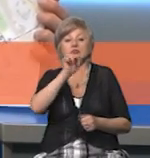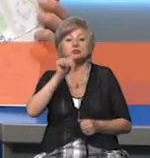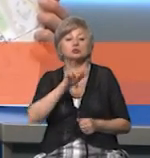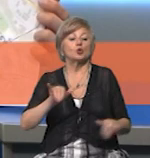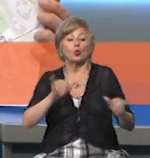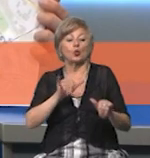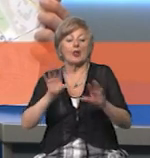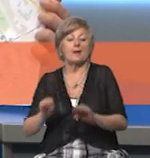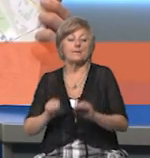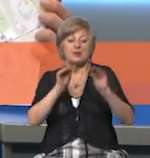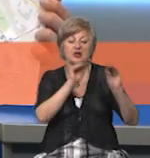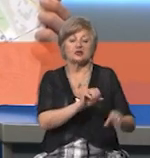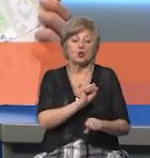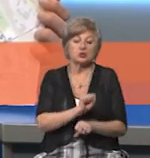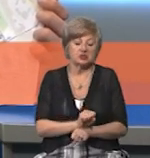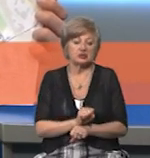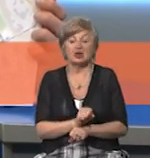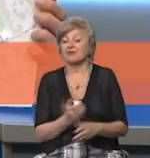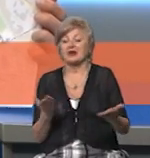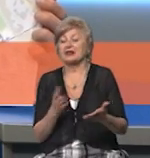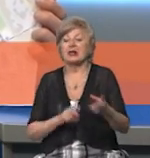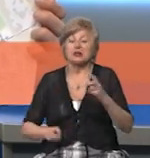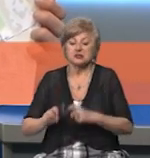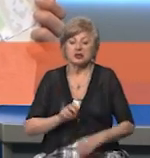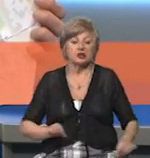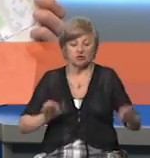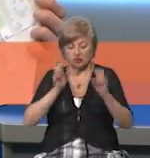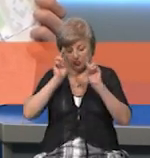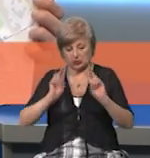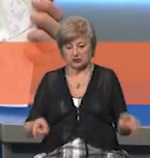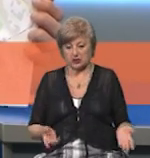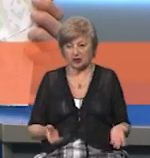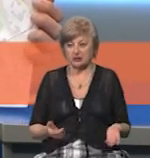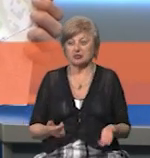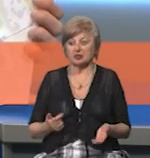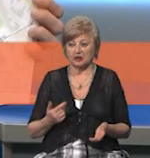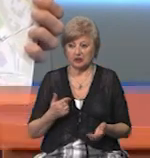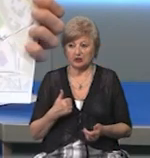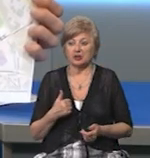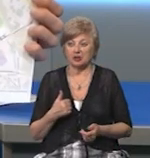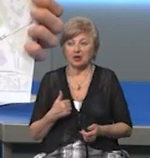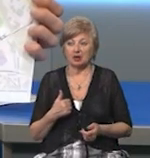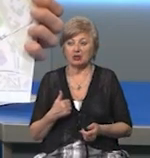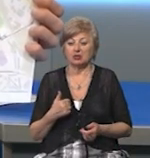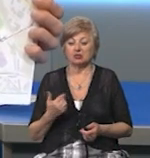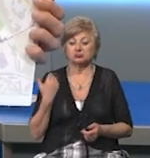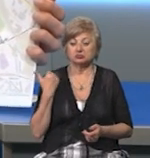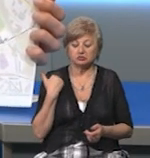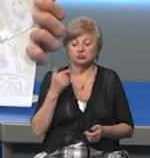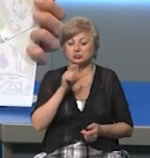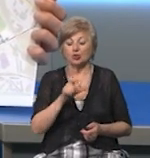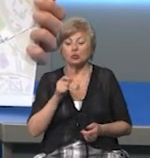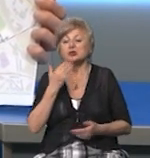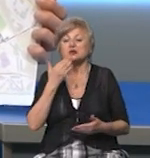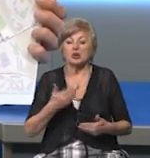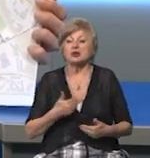зупинку, якби де її чекати, ніхто нічого не знає. Я вчора знімав це перехрестя, і до мене підходили люди,